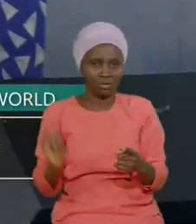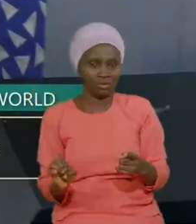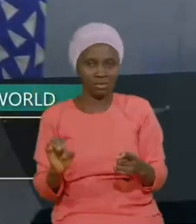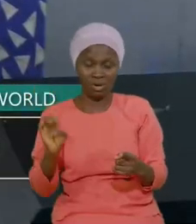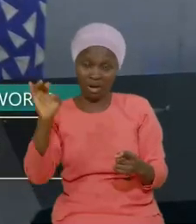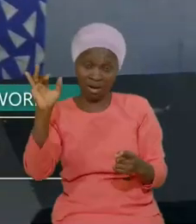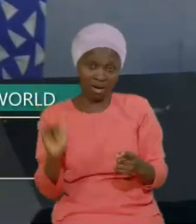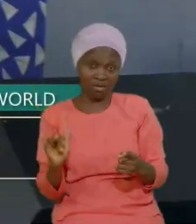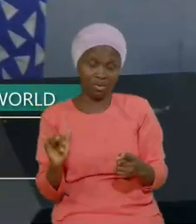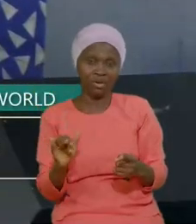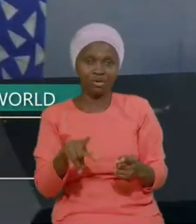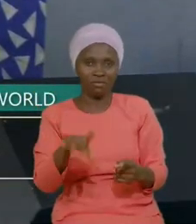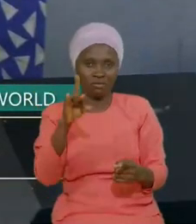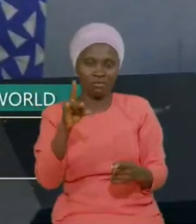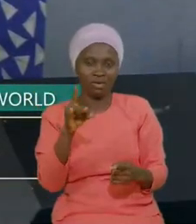réussit.